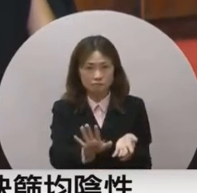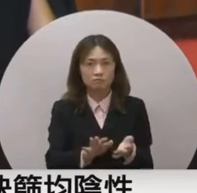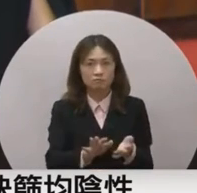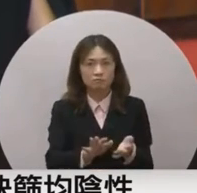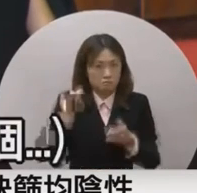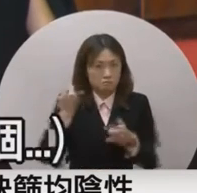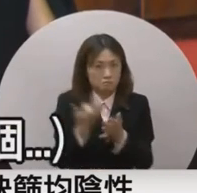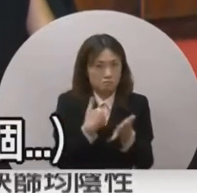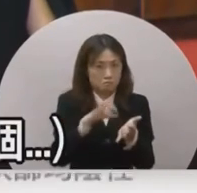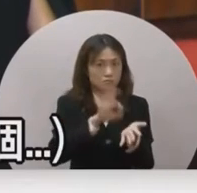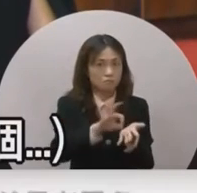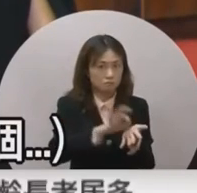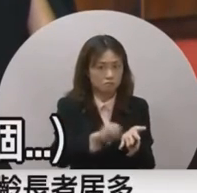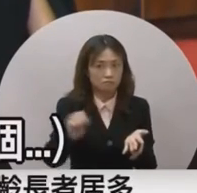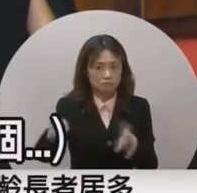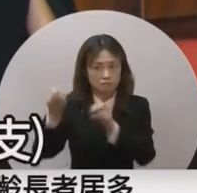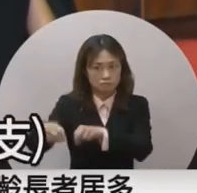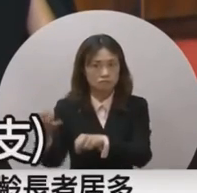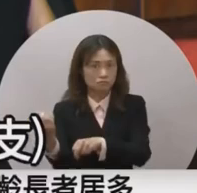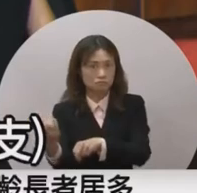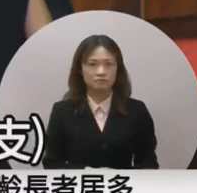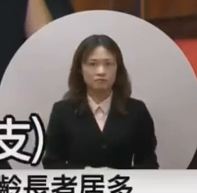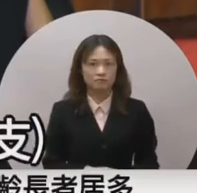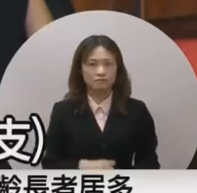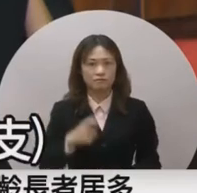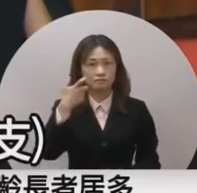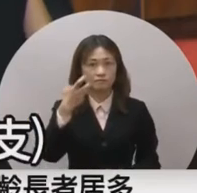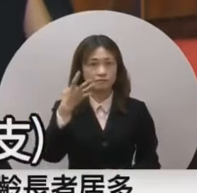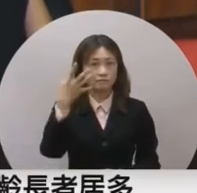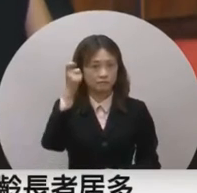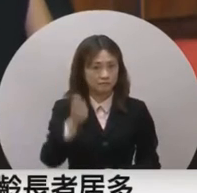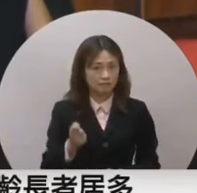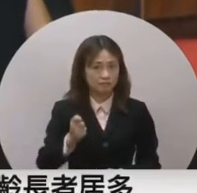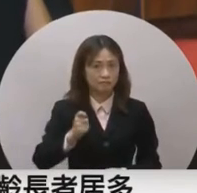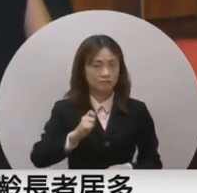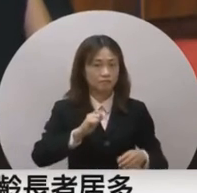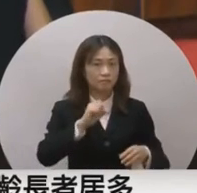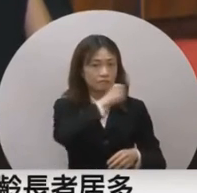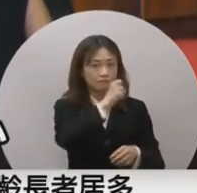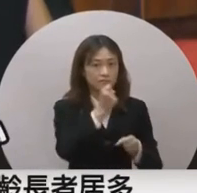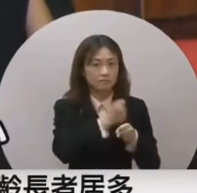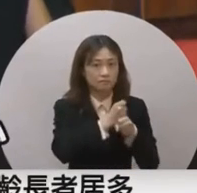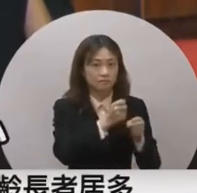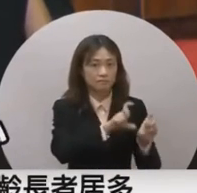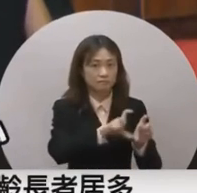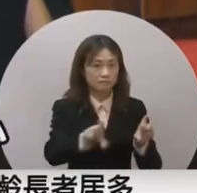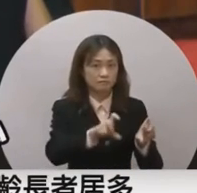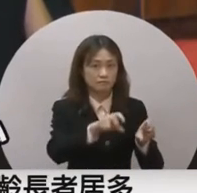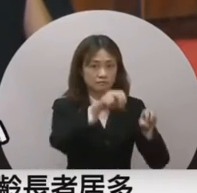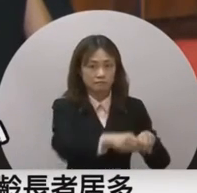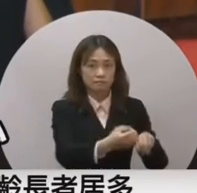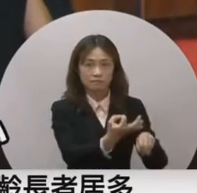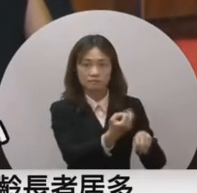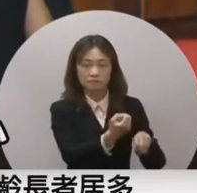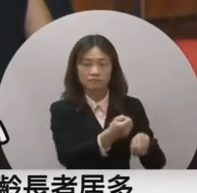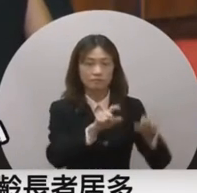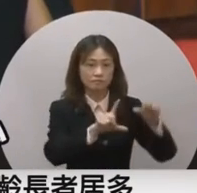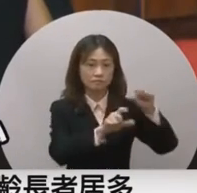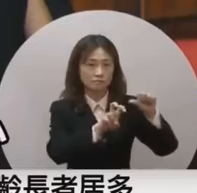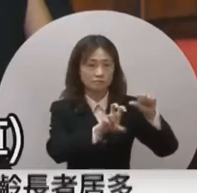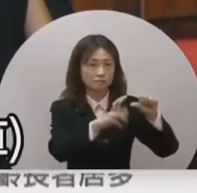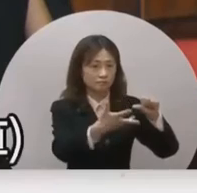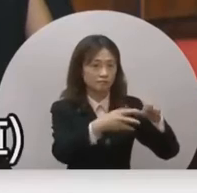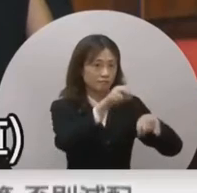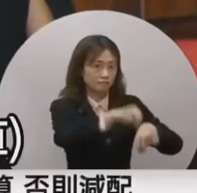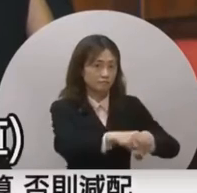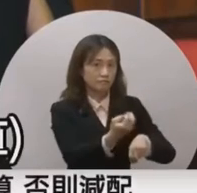多少？你到底预算多少？ 不，这个 你用了多少？对于国产疫苗的这个签约是多少？ 都是可以银资。 国产疫苗5月28号签约是多